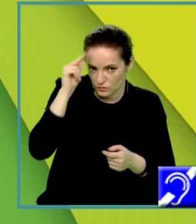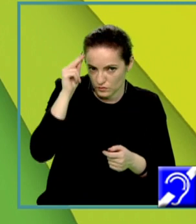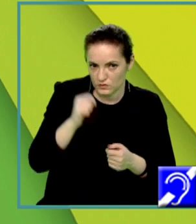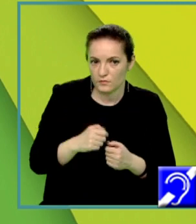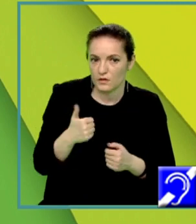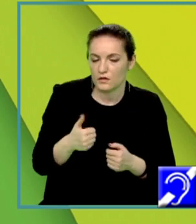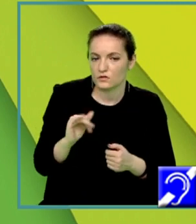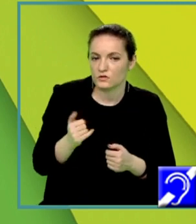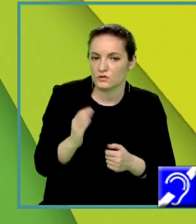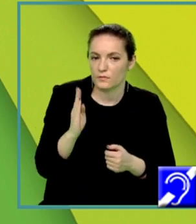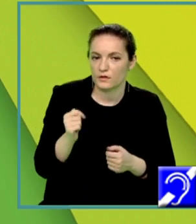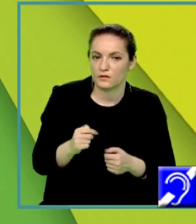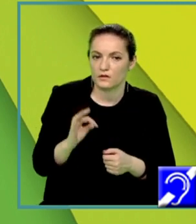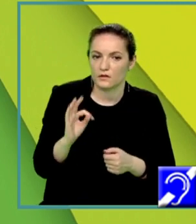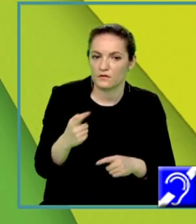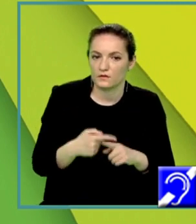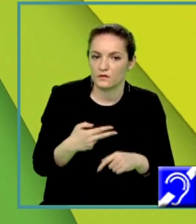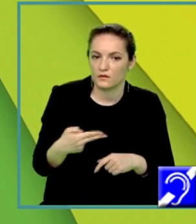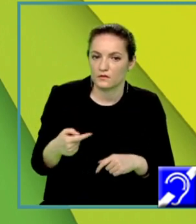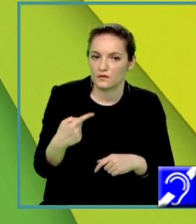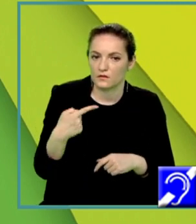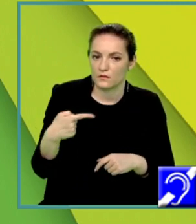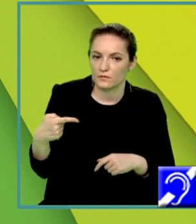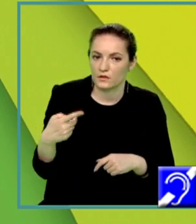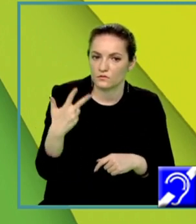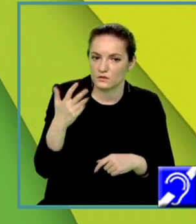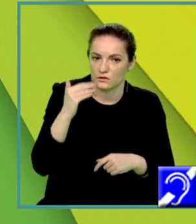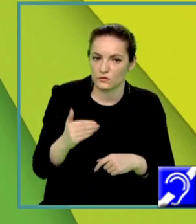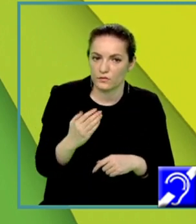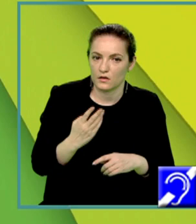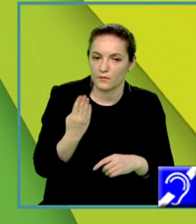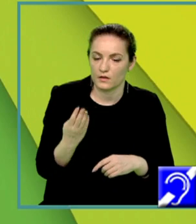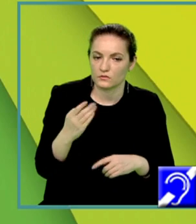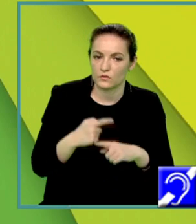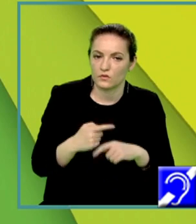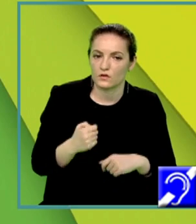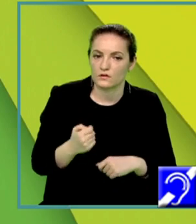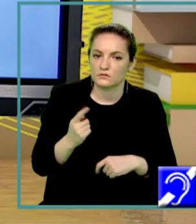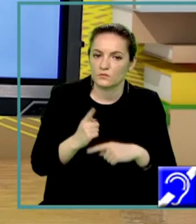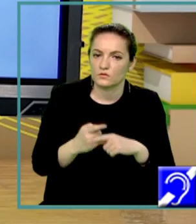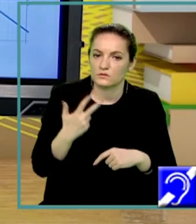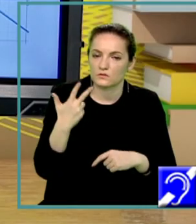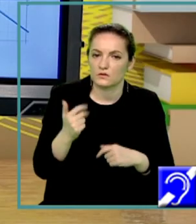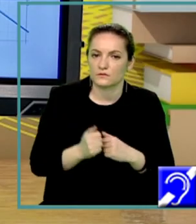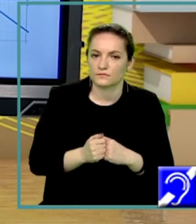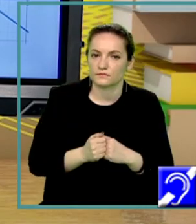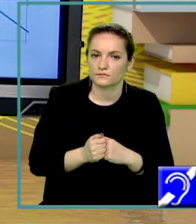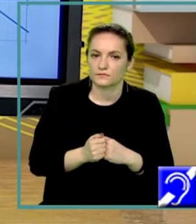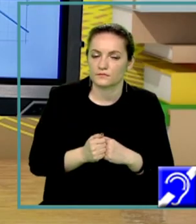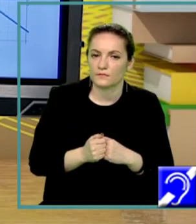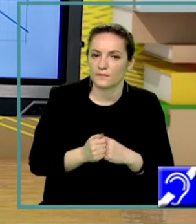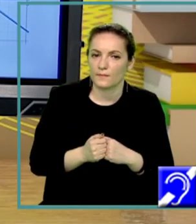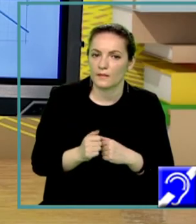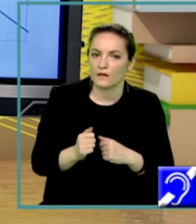alte cuvinte, f de x ne va da minus 3 supra 4 ori x plus 3. Mergem mai